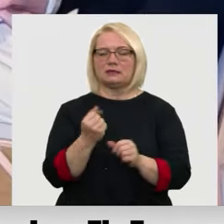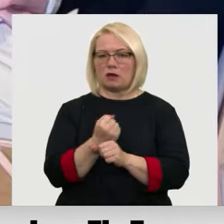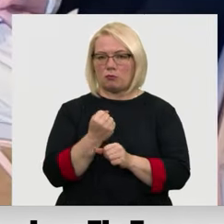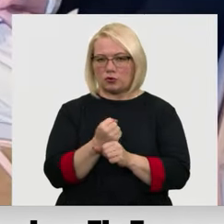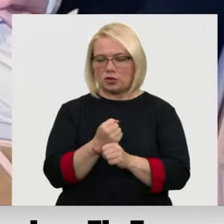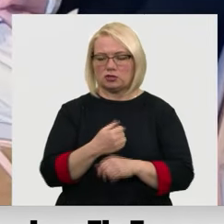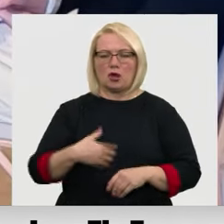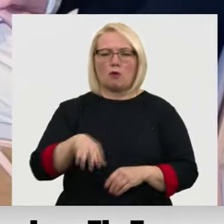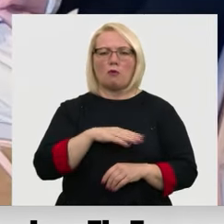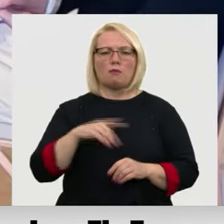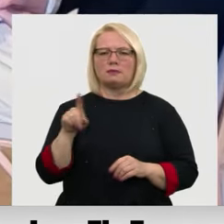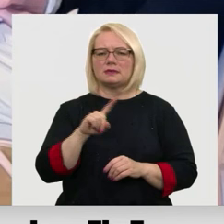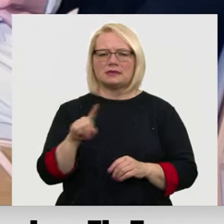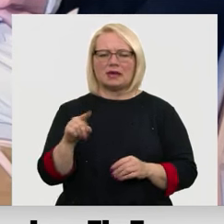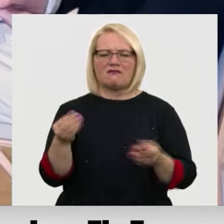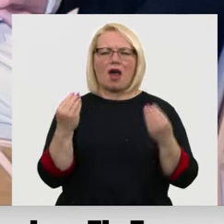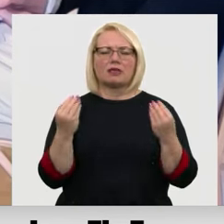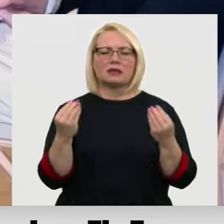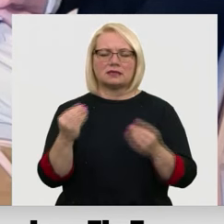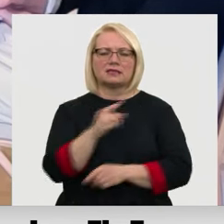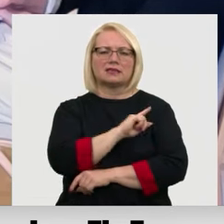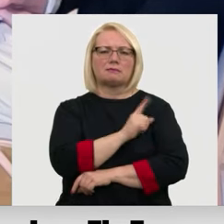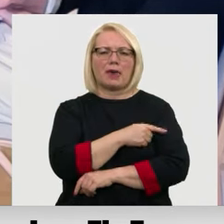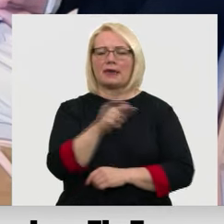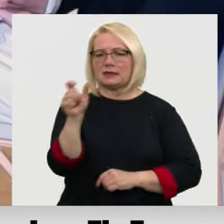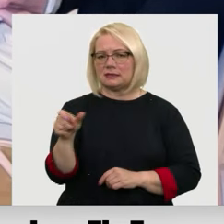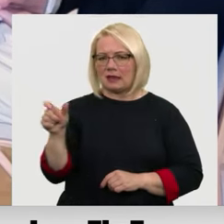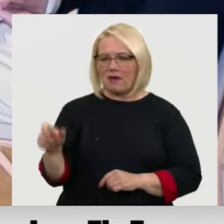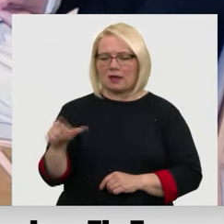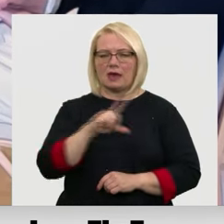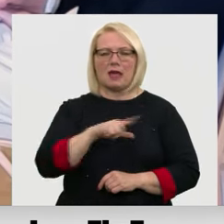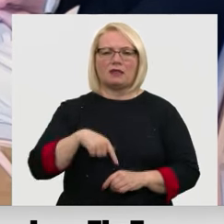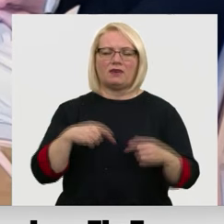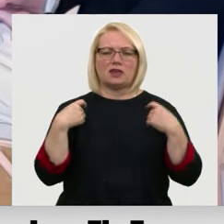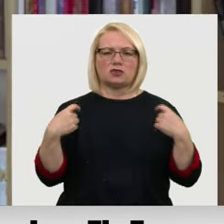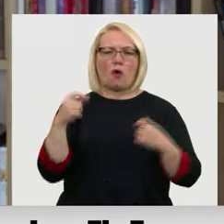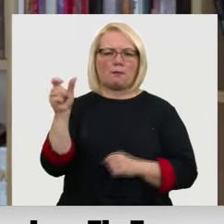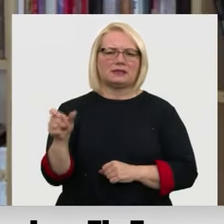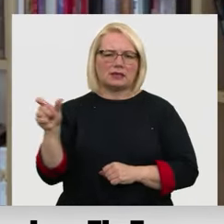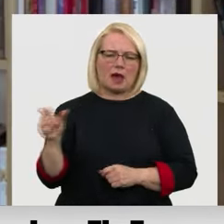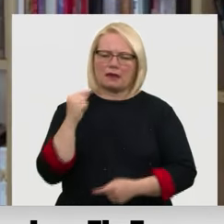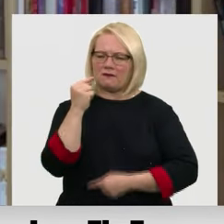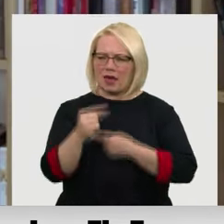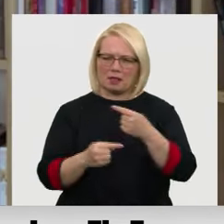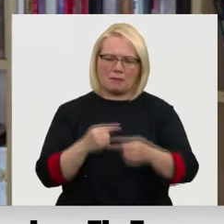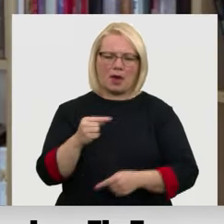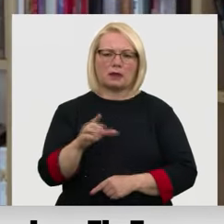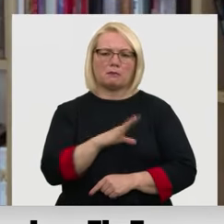ir fantastiski un spējīgi cilvēki. Latvijas komisāri vienmēr ir